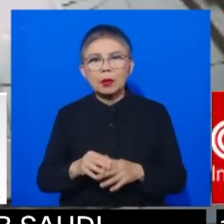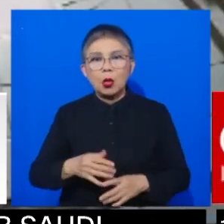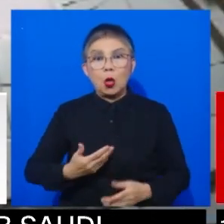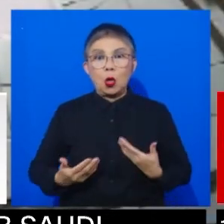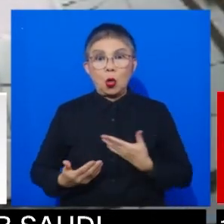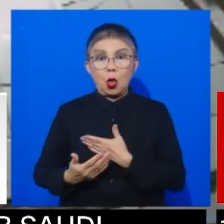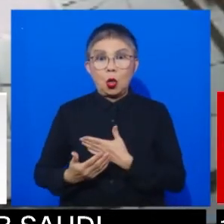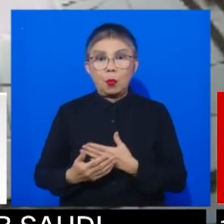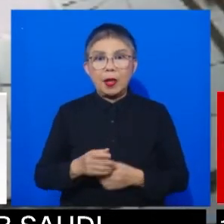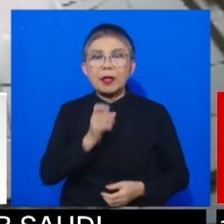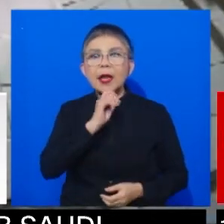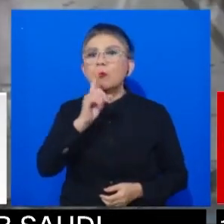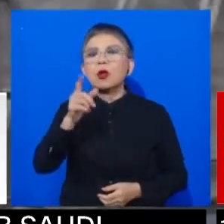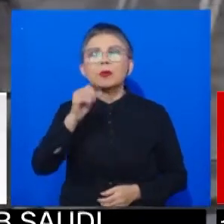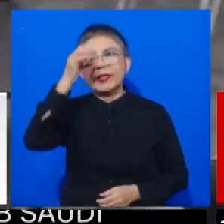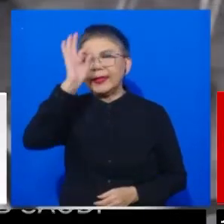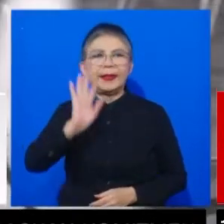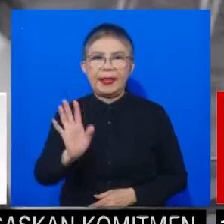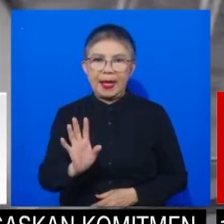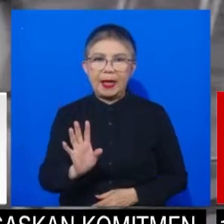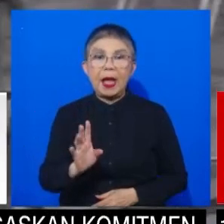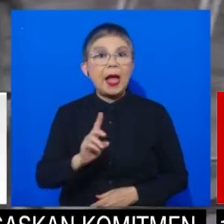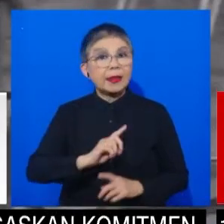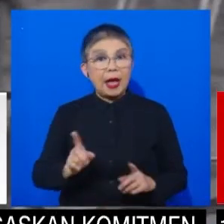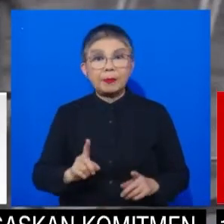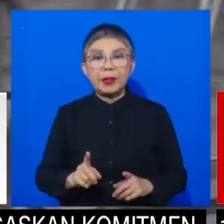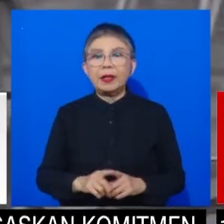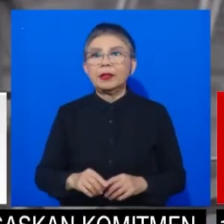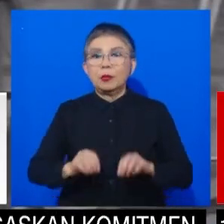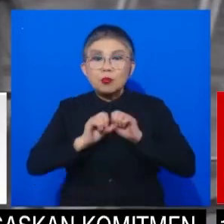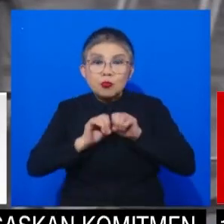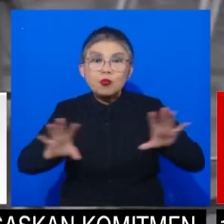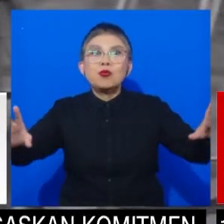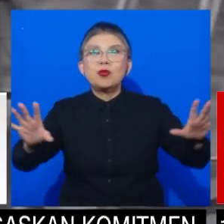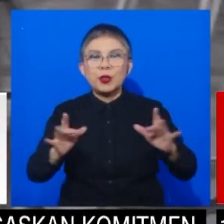memilih untuk tidak melapor kepada pihak polisi. Namun korban menyebarkan video aksi pelaku ke